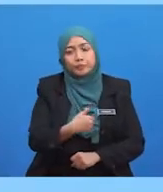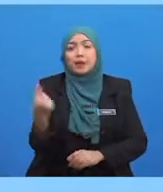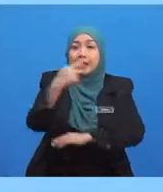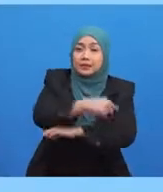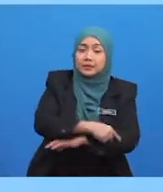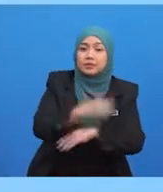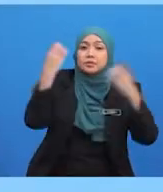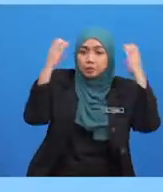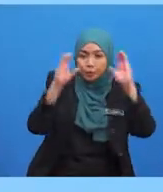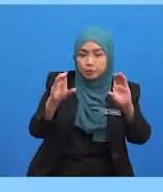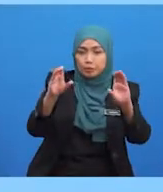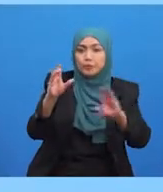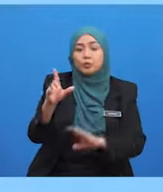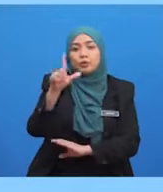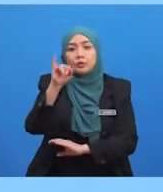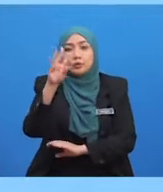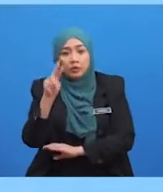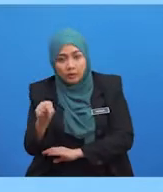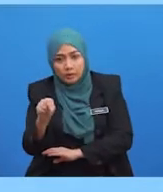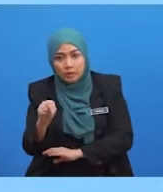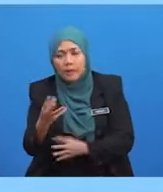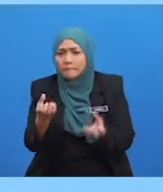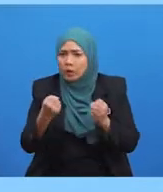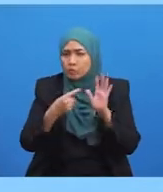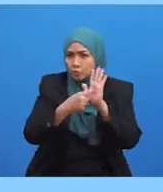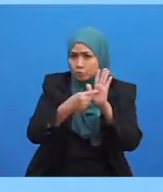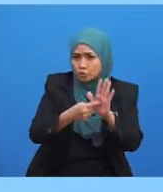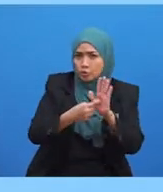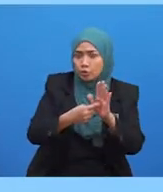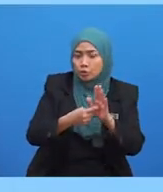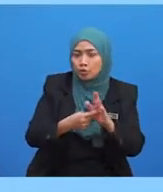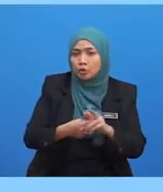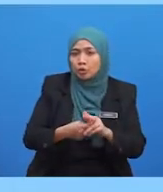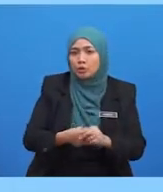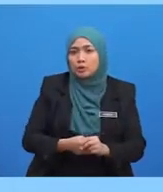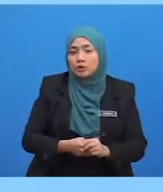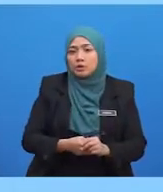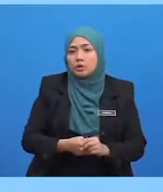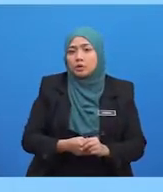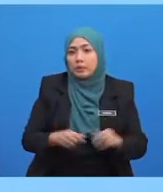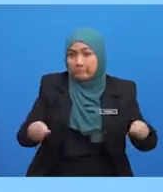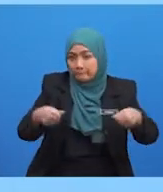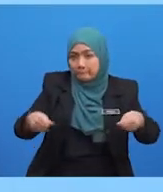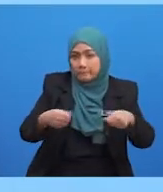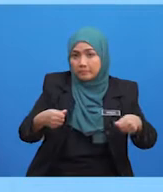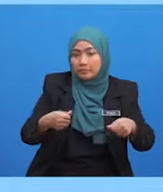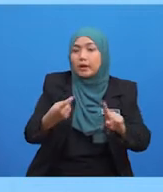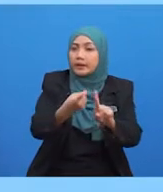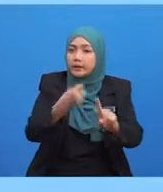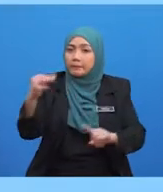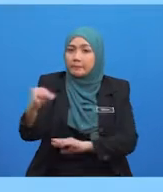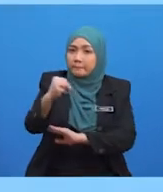ini Cikgu Lin nak tunjuk satu projek masakan yang menarik dari kegunaan mikroorganisma